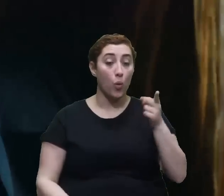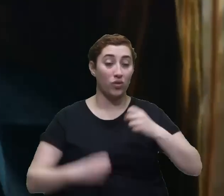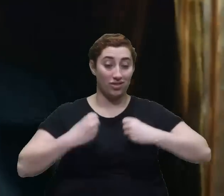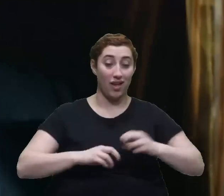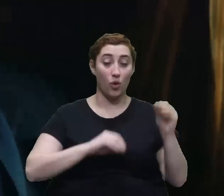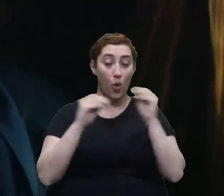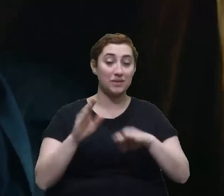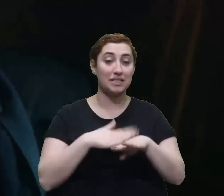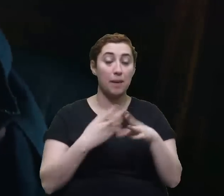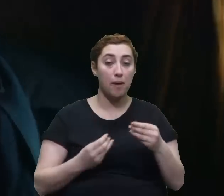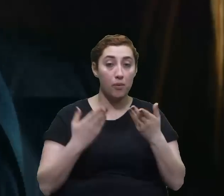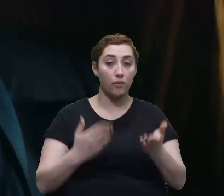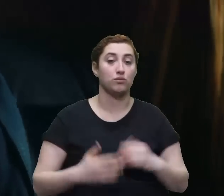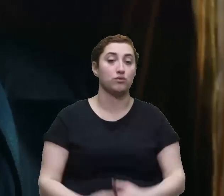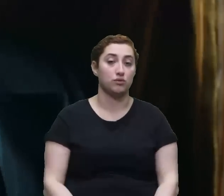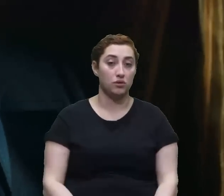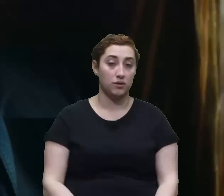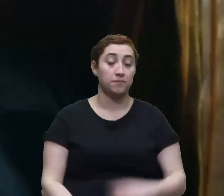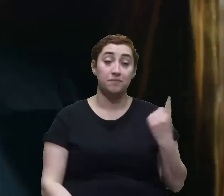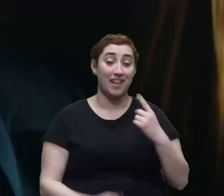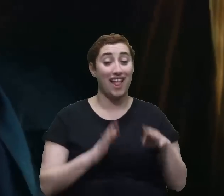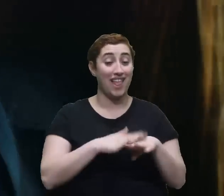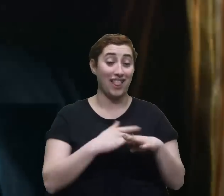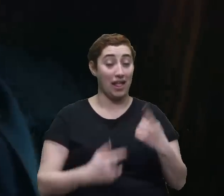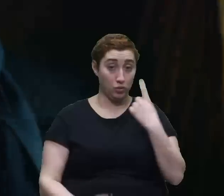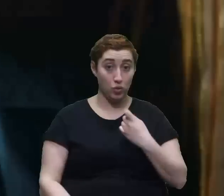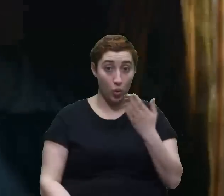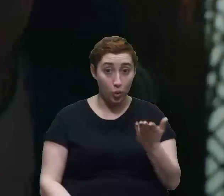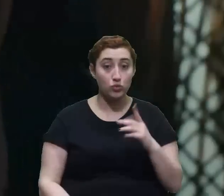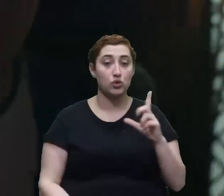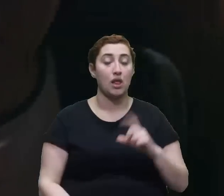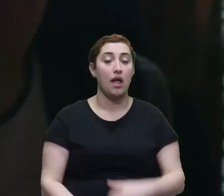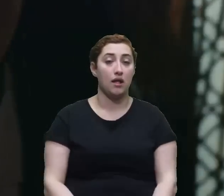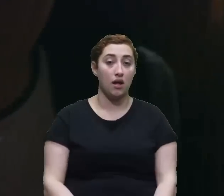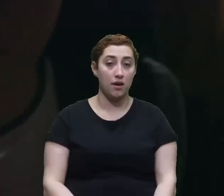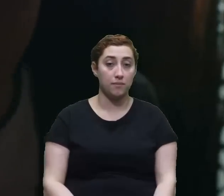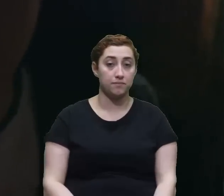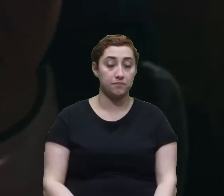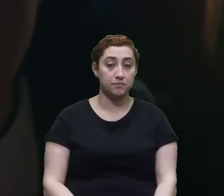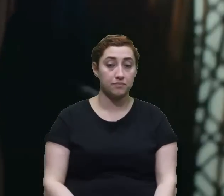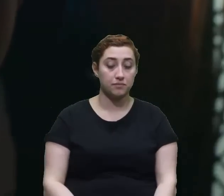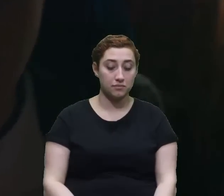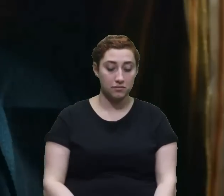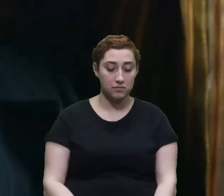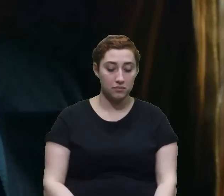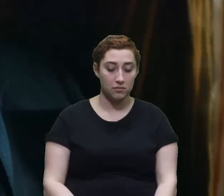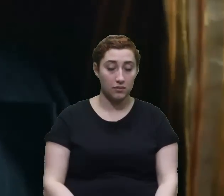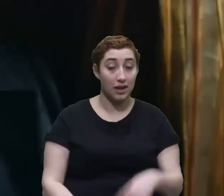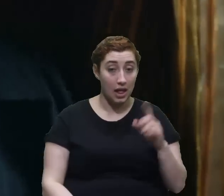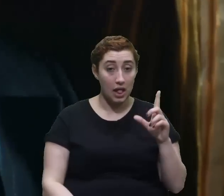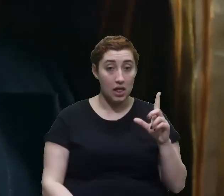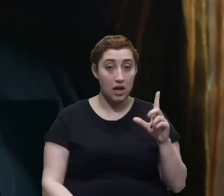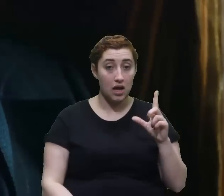tahta çıkmasına vesile oldun. Bir de neden diye soruyorsun Leyla. Leyla karamsarlaştı.